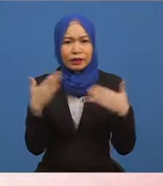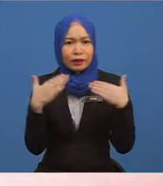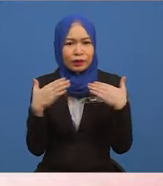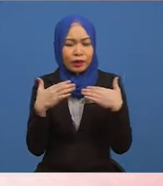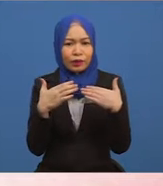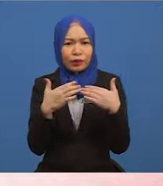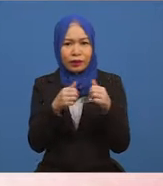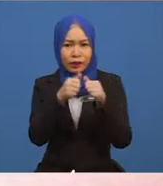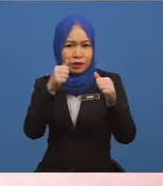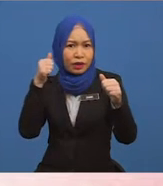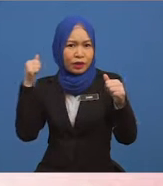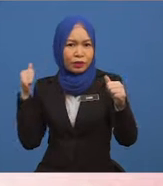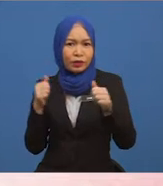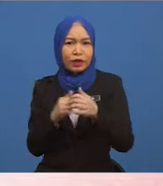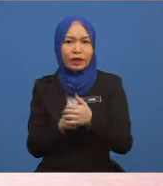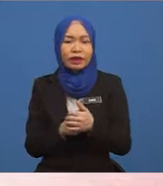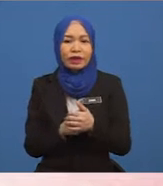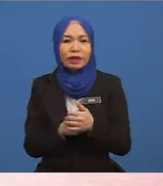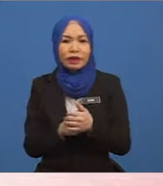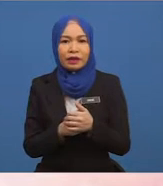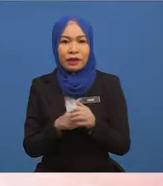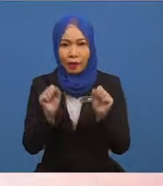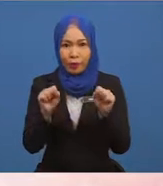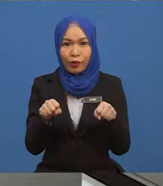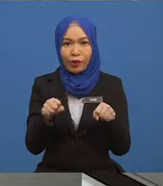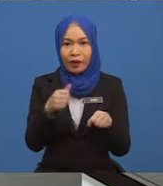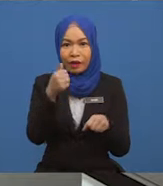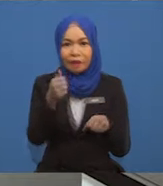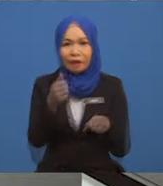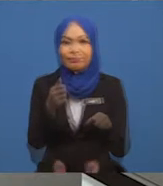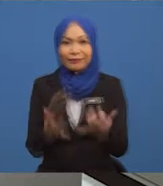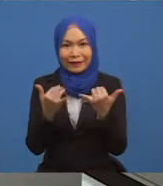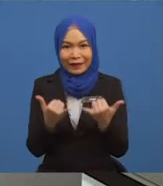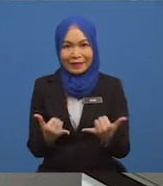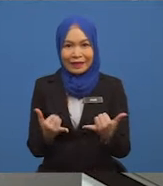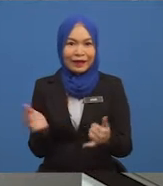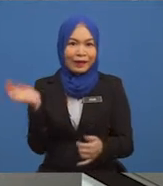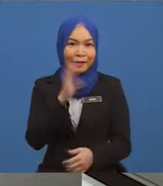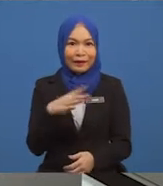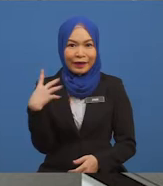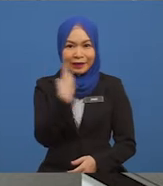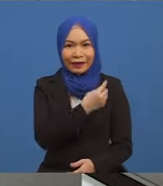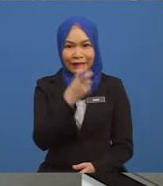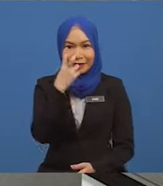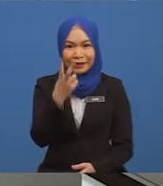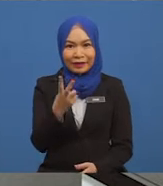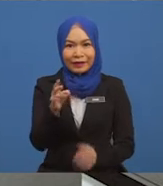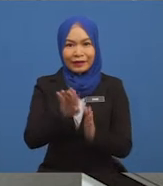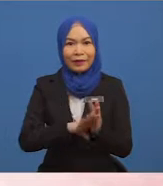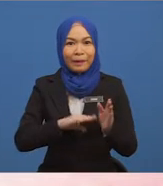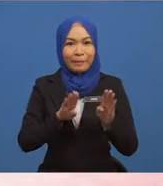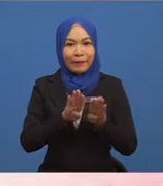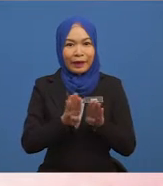untuk menghasilkan tenaga kimia. Sekarang, mari kita lihat